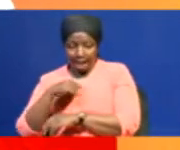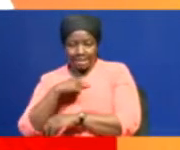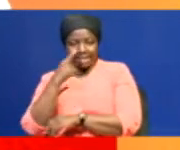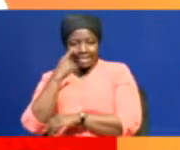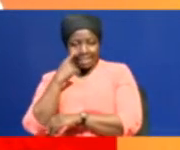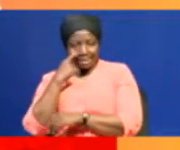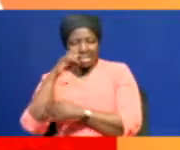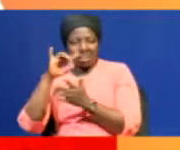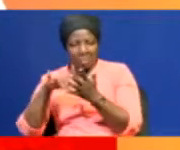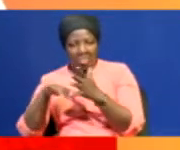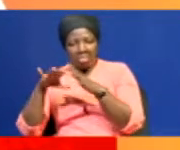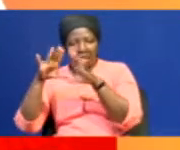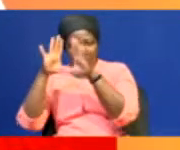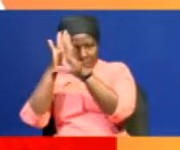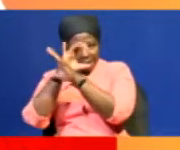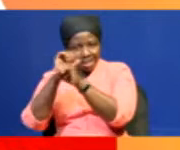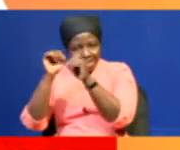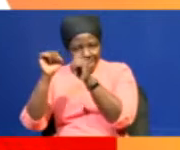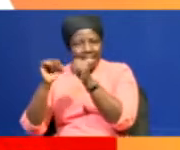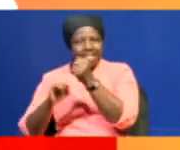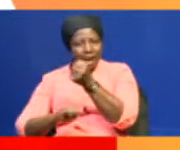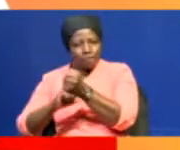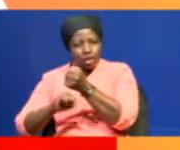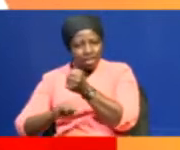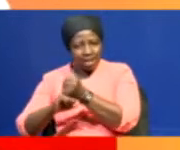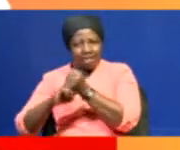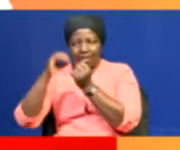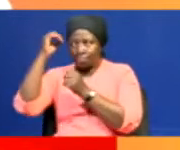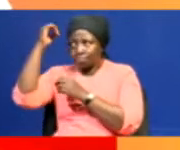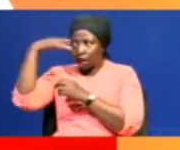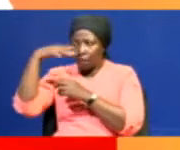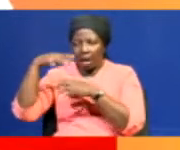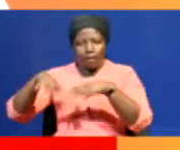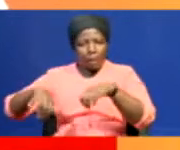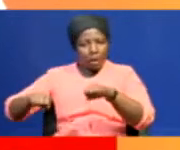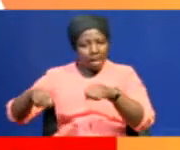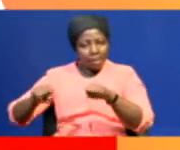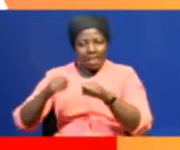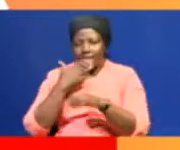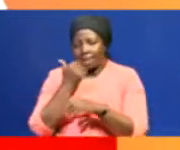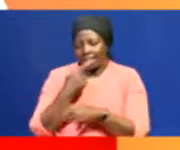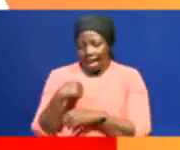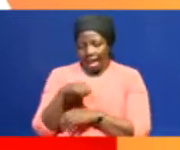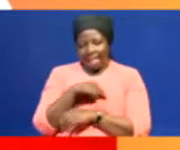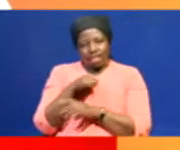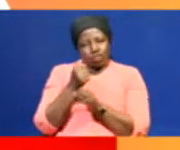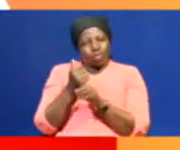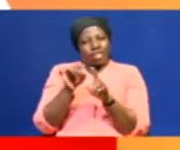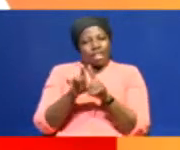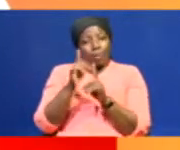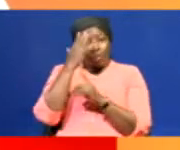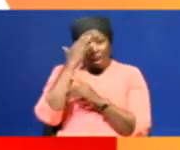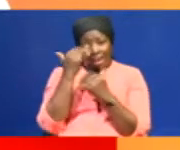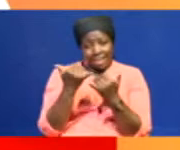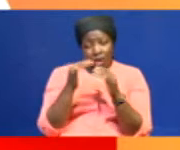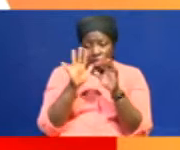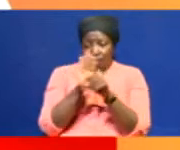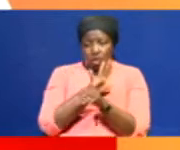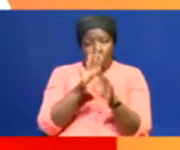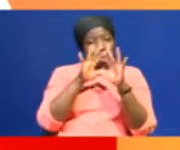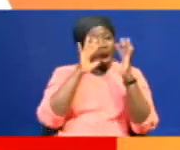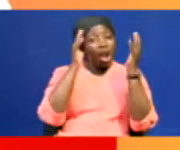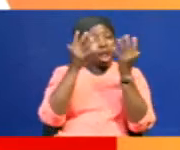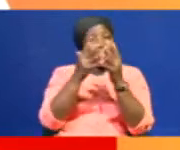la pikipiki za umeme, then ni vizuri pia sisi tumsupport na tuweze kuchenyu, kwa maana dunia mzima inaenda kwa clean